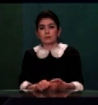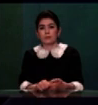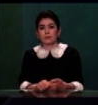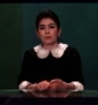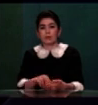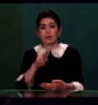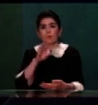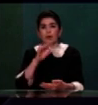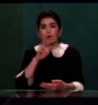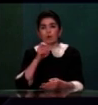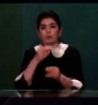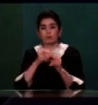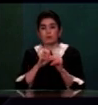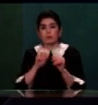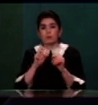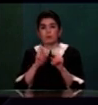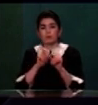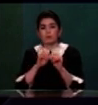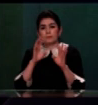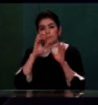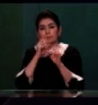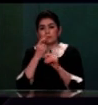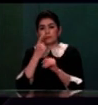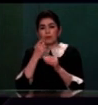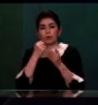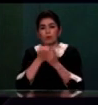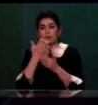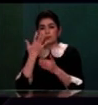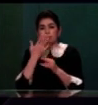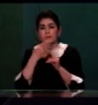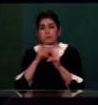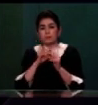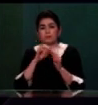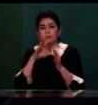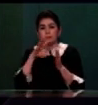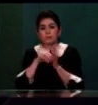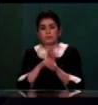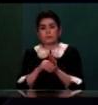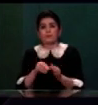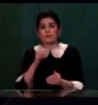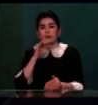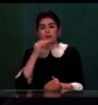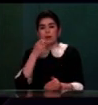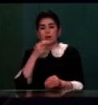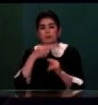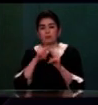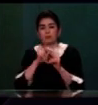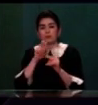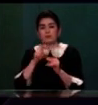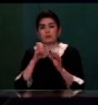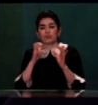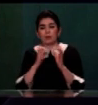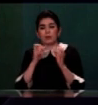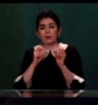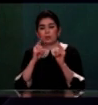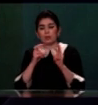Parol sifatida taxminiy 1dan 5gacha bo'lgan raqamlarni kiritamiz. Fayl bo'limidan, demak,